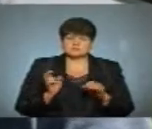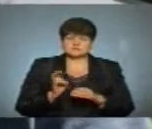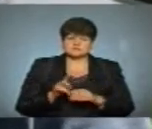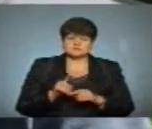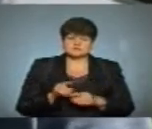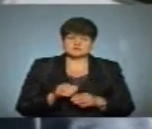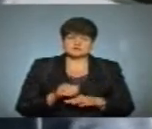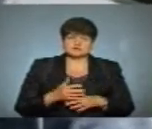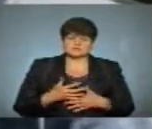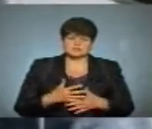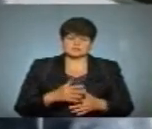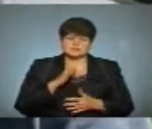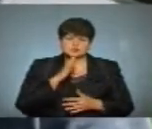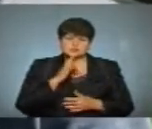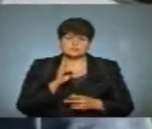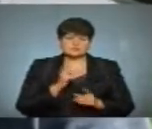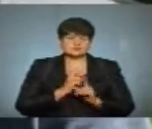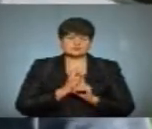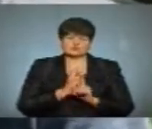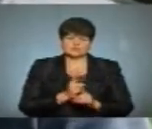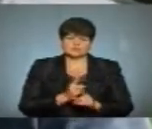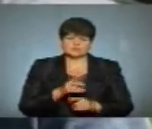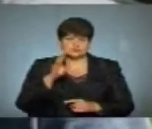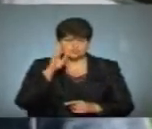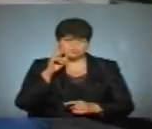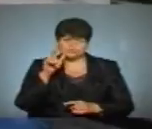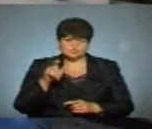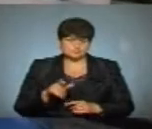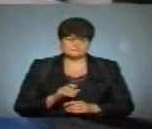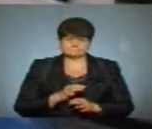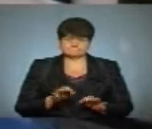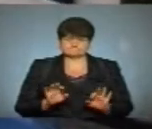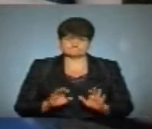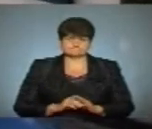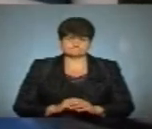стоять на обліку, нікого супроводжуючих і навіть чоловіків.